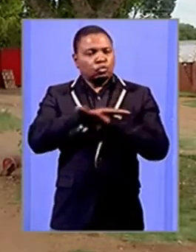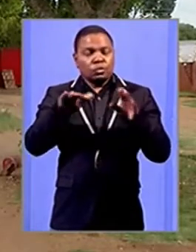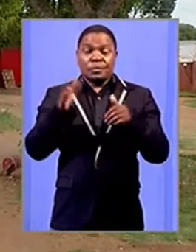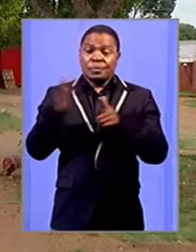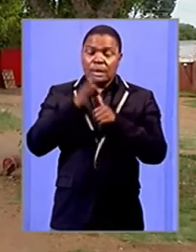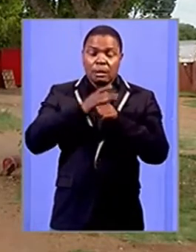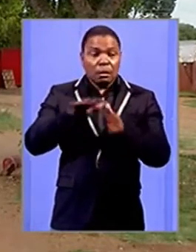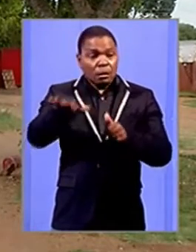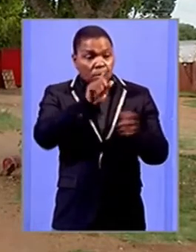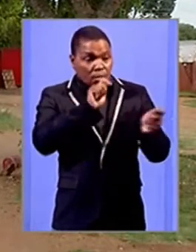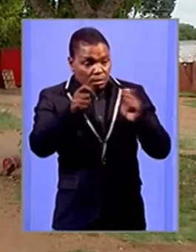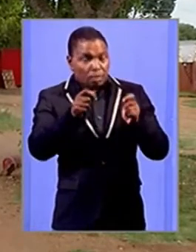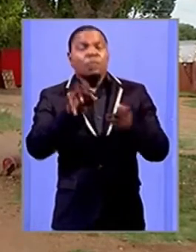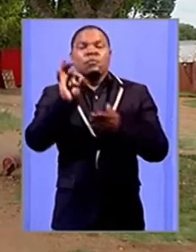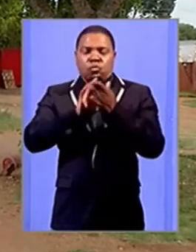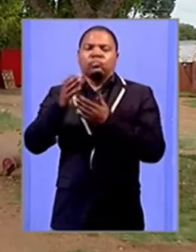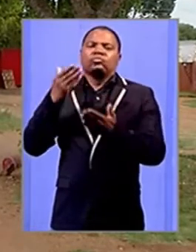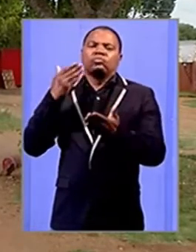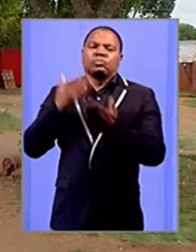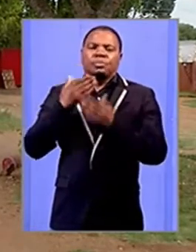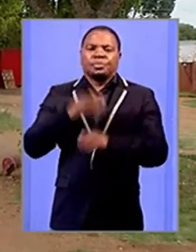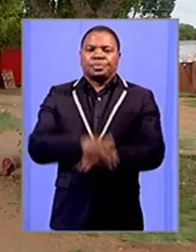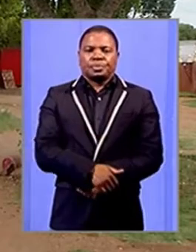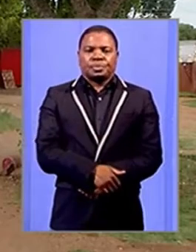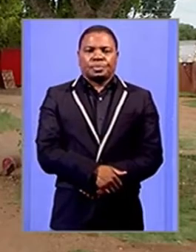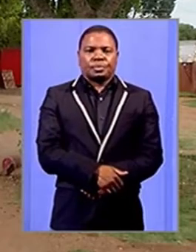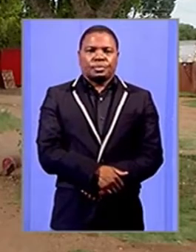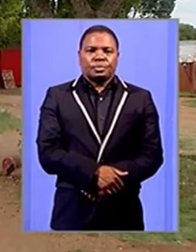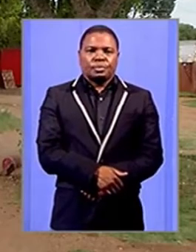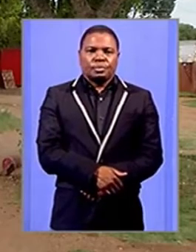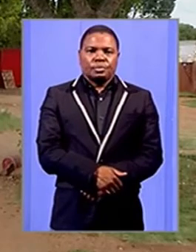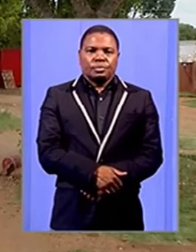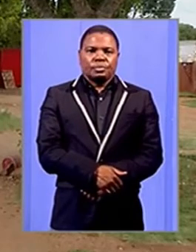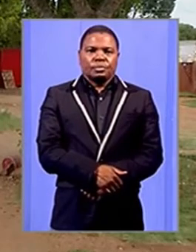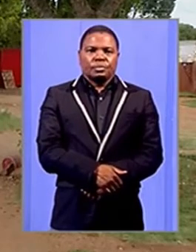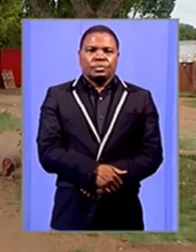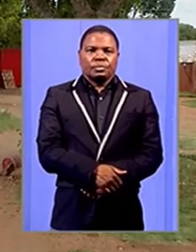diphetoho motseng wa bona. Ke Katleho Morapela, SABC, Kimberley.